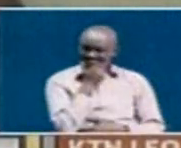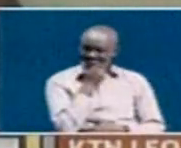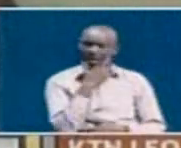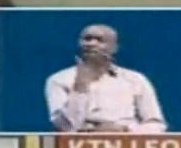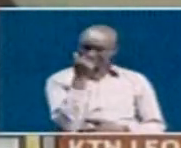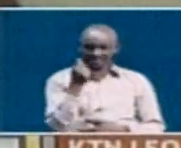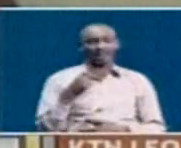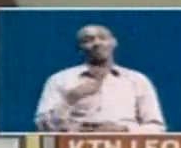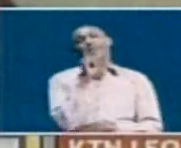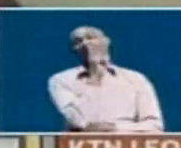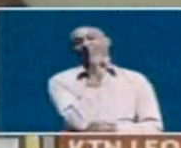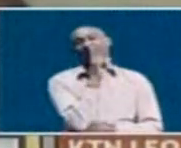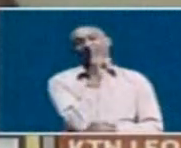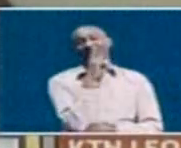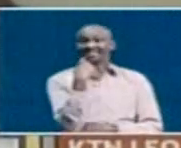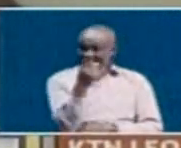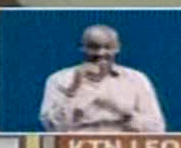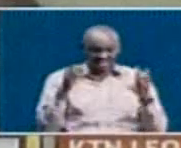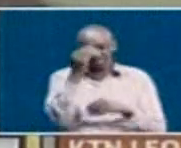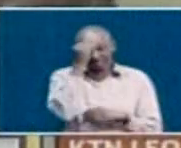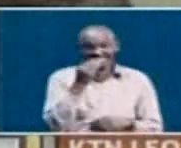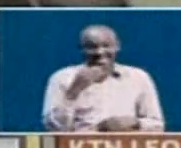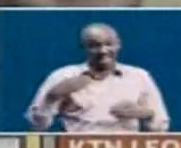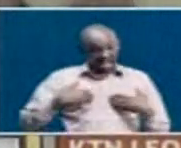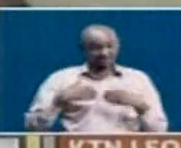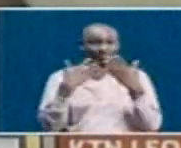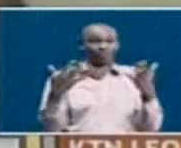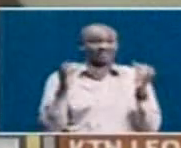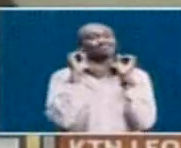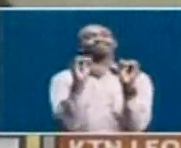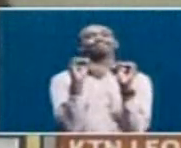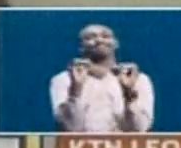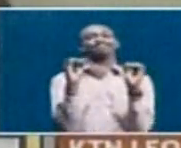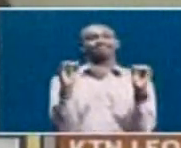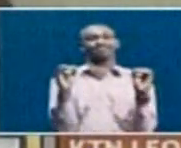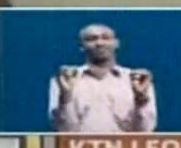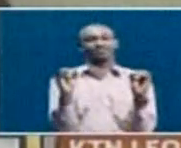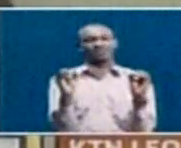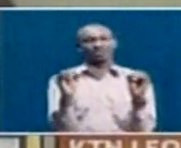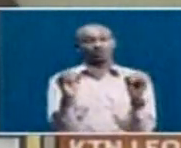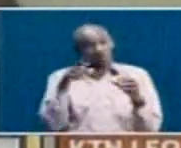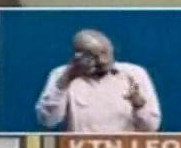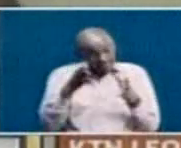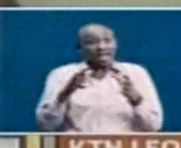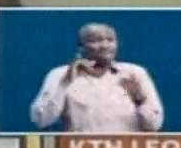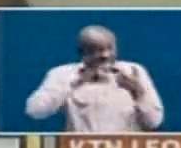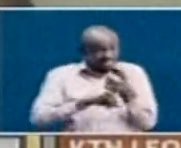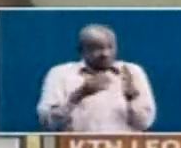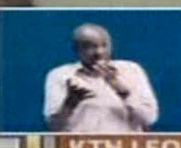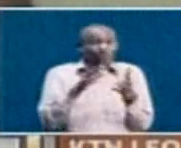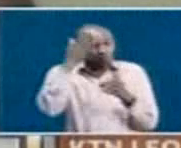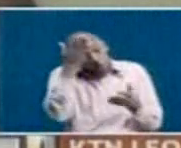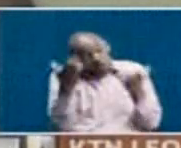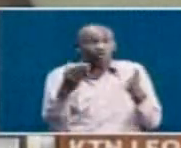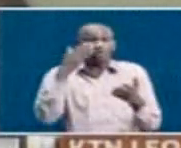wewe unyamaze. Ujifanye una na uendele kufanya lako ya nje, manake ile ndoa ya yumba yumba. Uwezi jua utatolewa